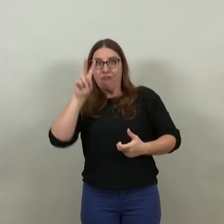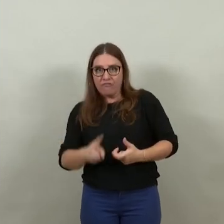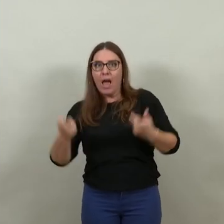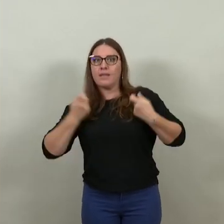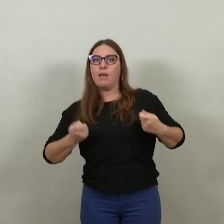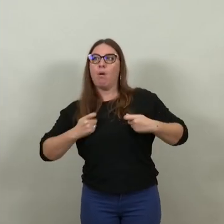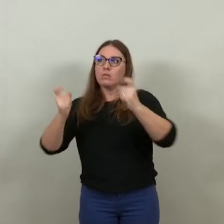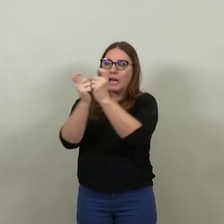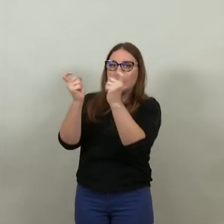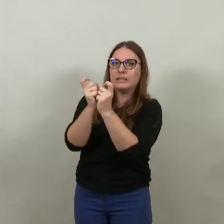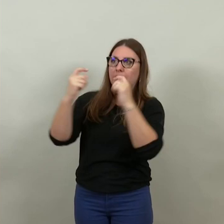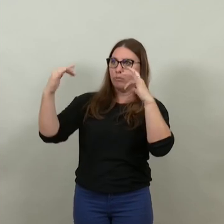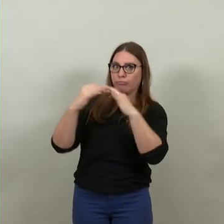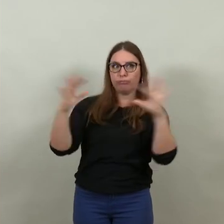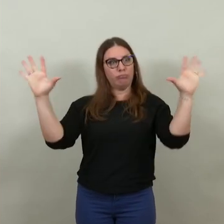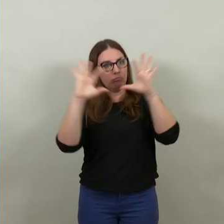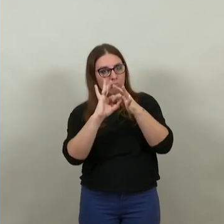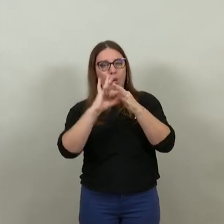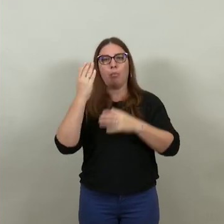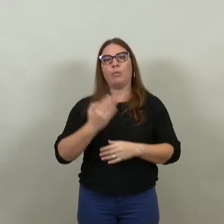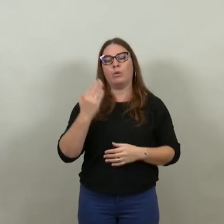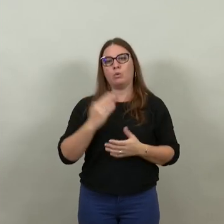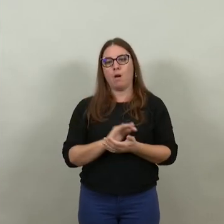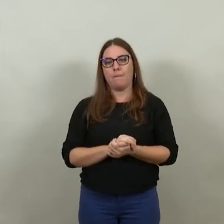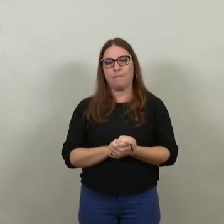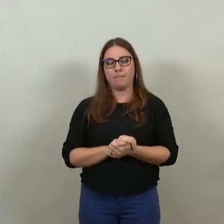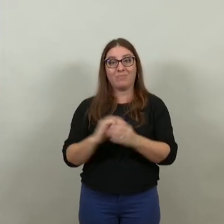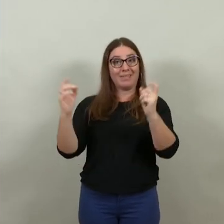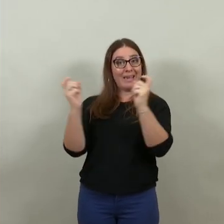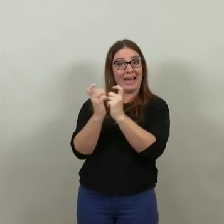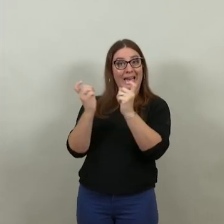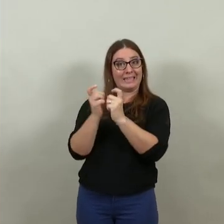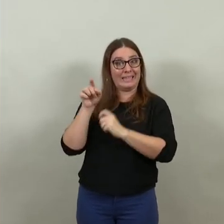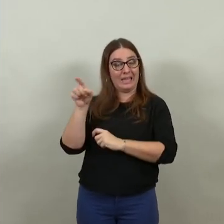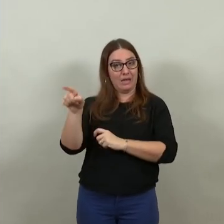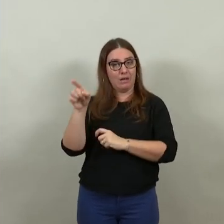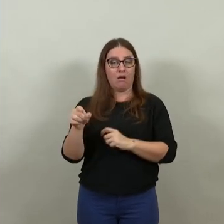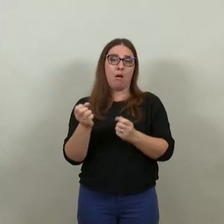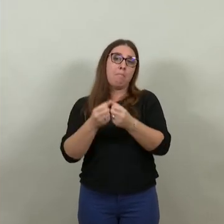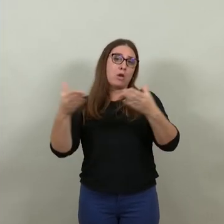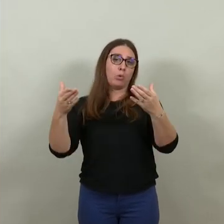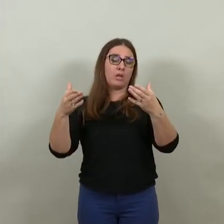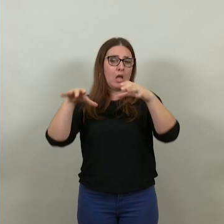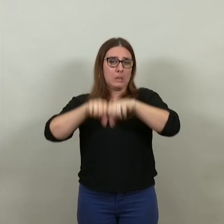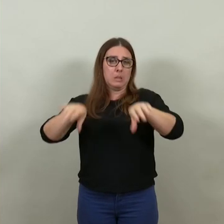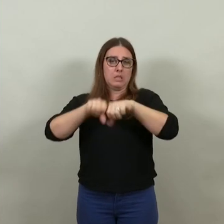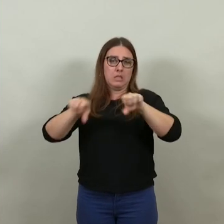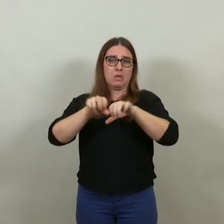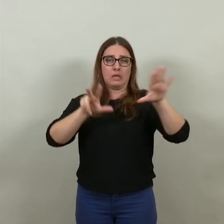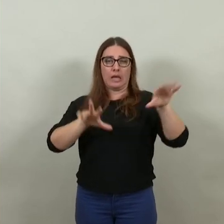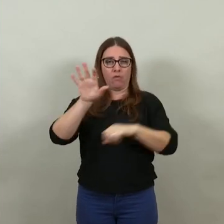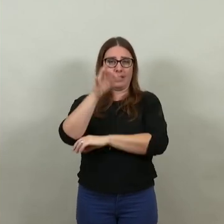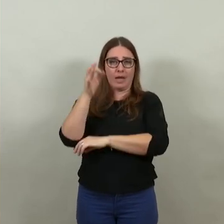la production notre énergie électrique est produite majoritairement à 85